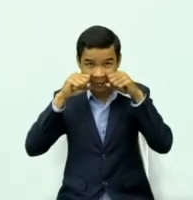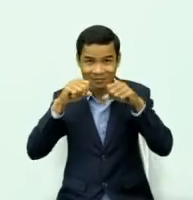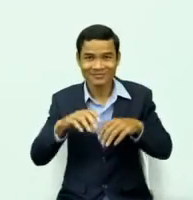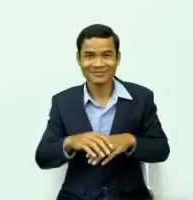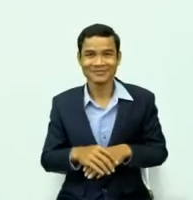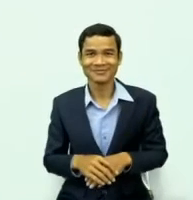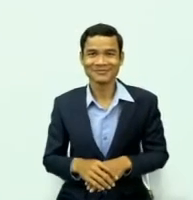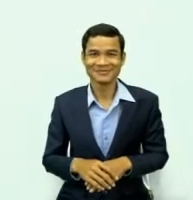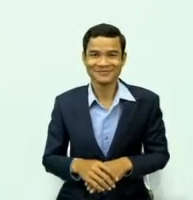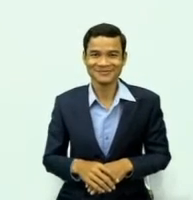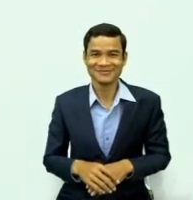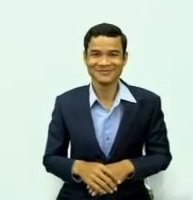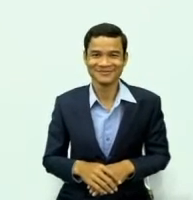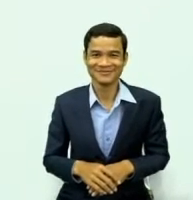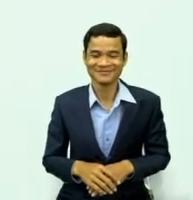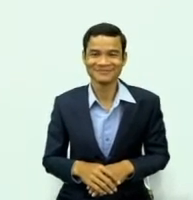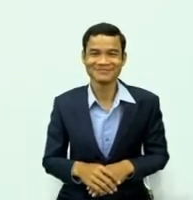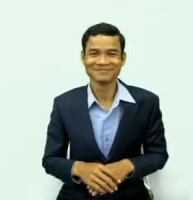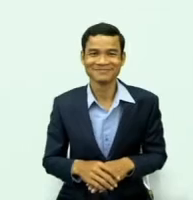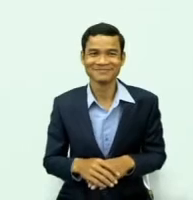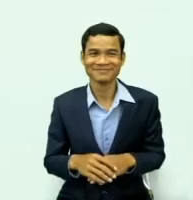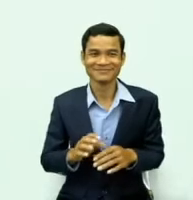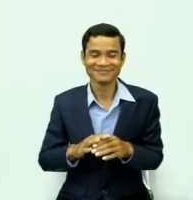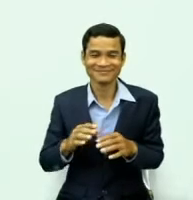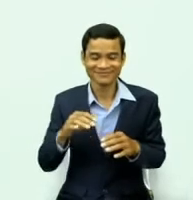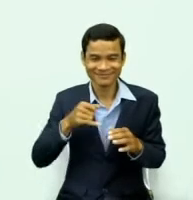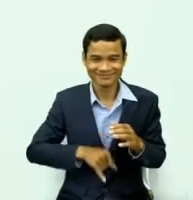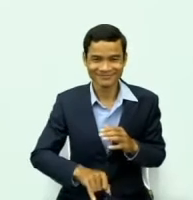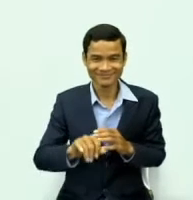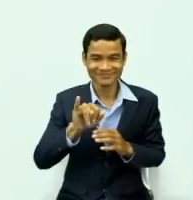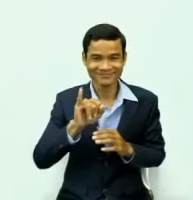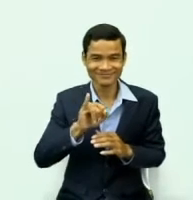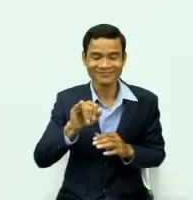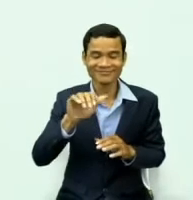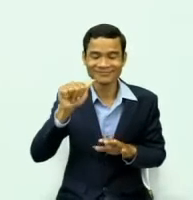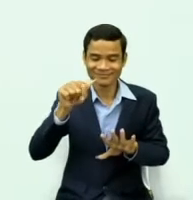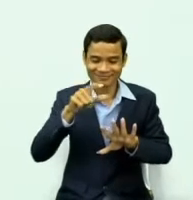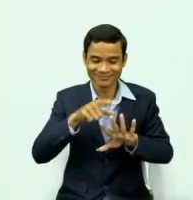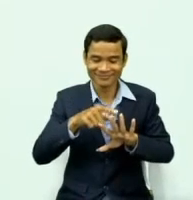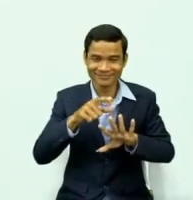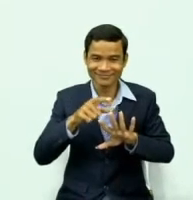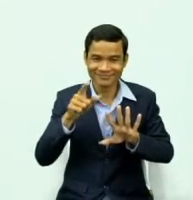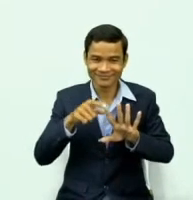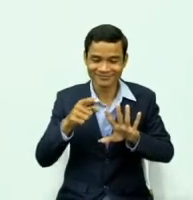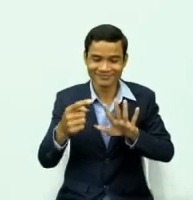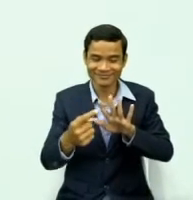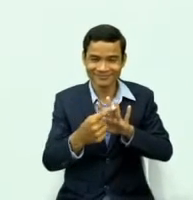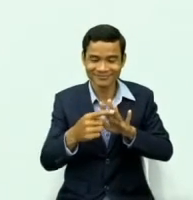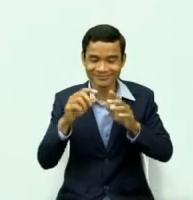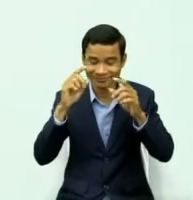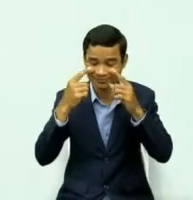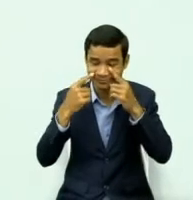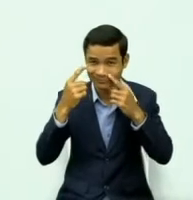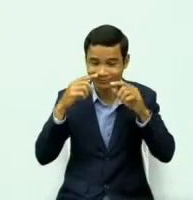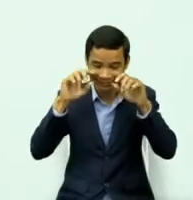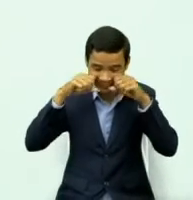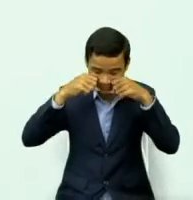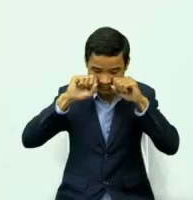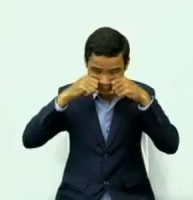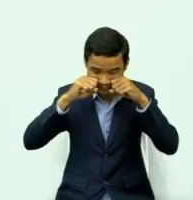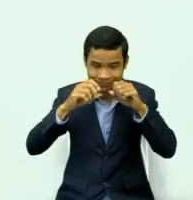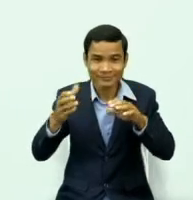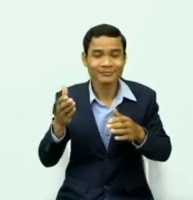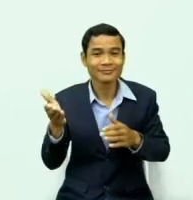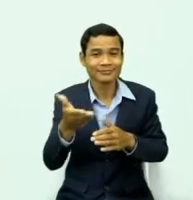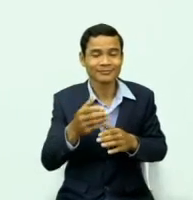tiết chai nhổ dùng ngay ngỏ cha nè cứ bạn ăn này con sẽ đặt hói còn con tình ở khnề chơi